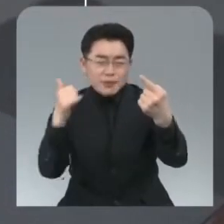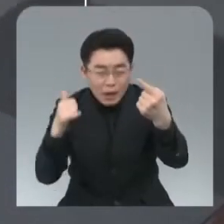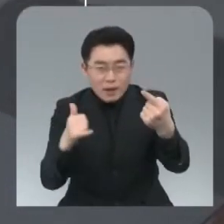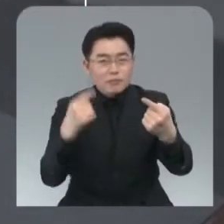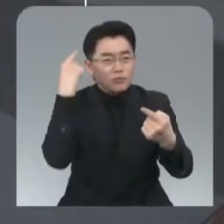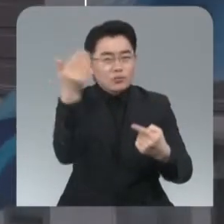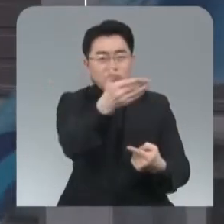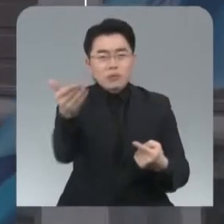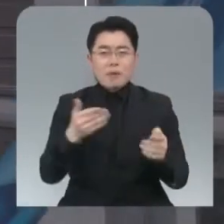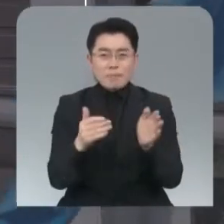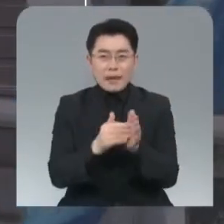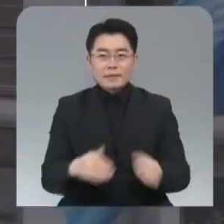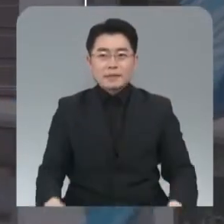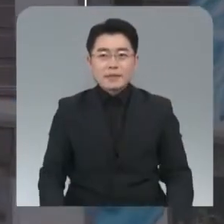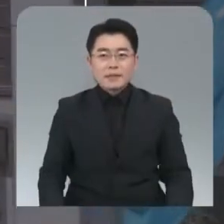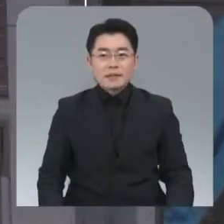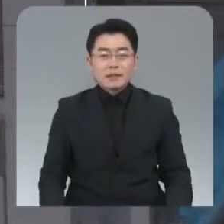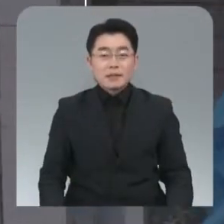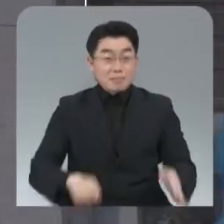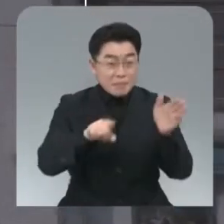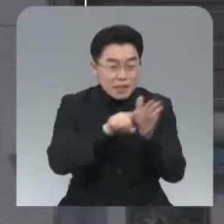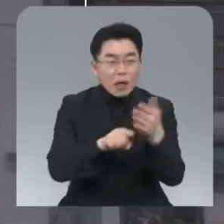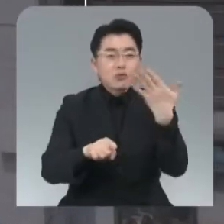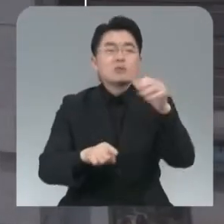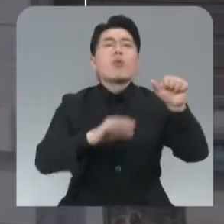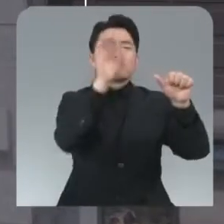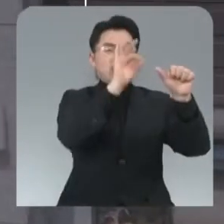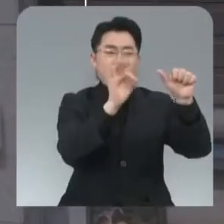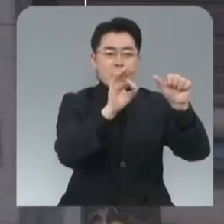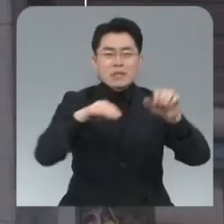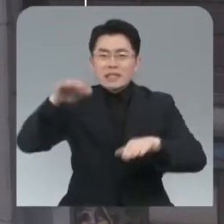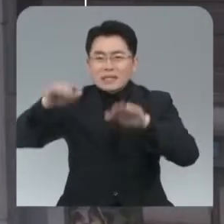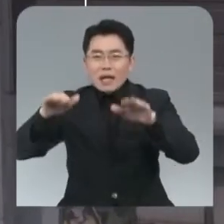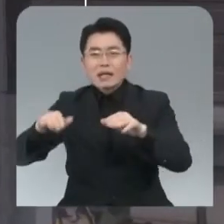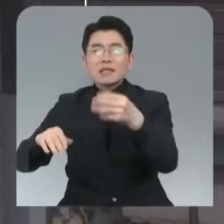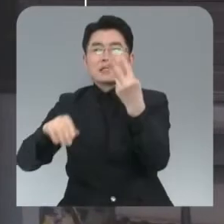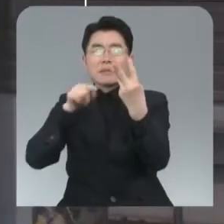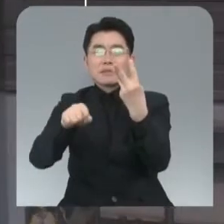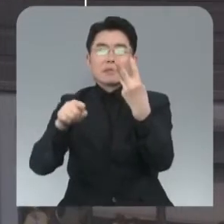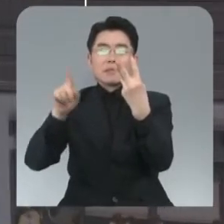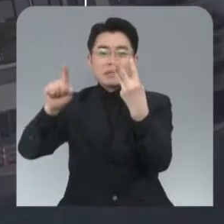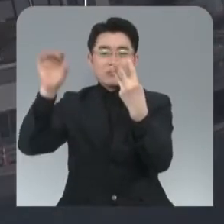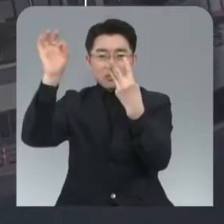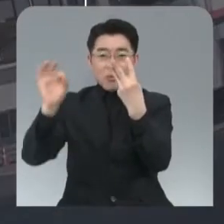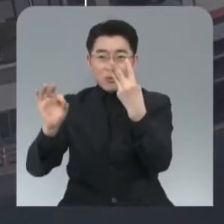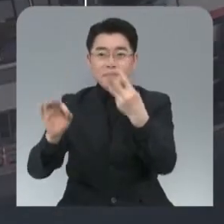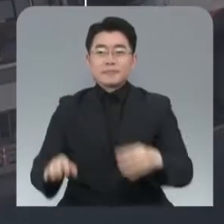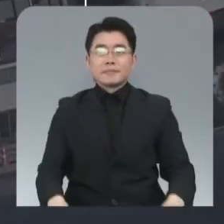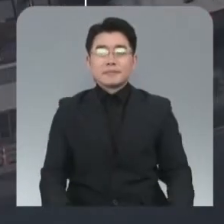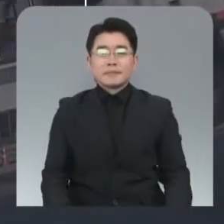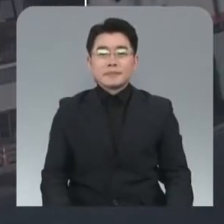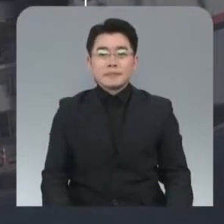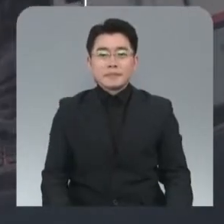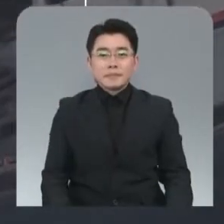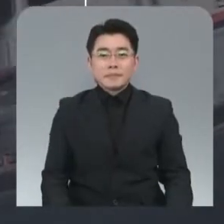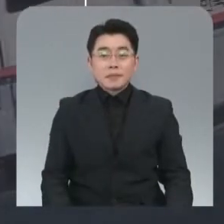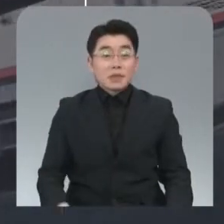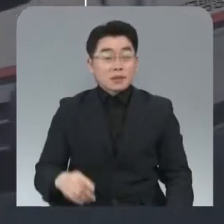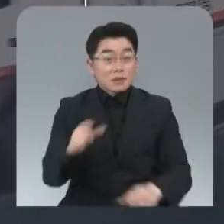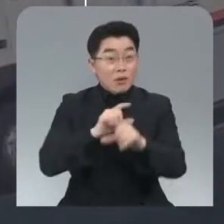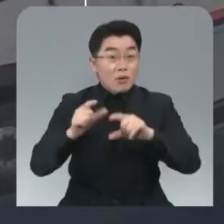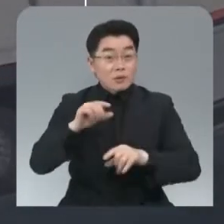결과입니다. 표본 오차는 95% 신뢰 수준에 플러스 마이너스 3.1%포인트, 세부